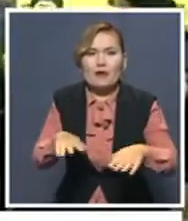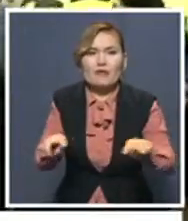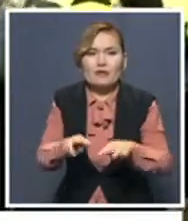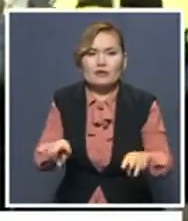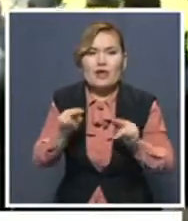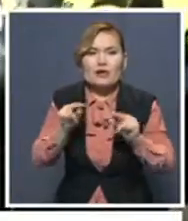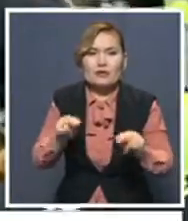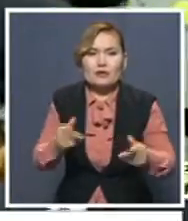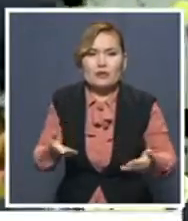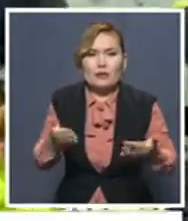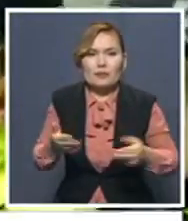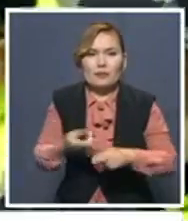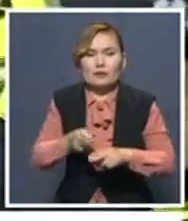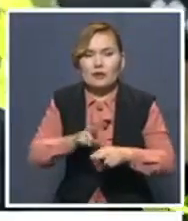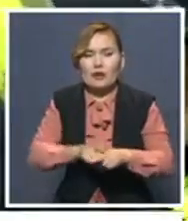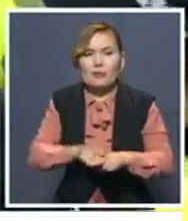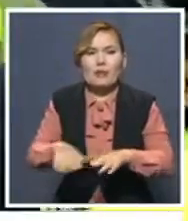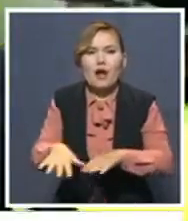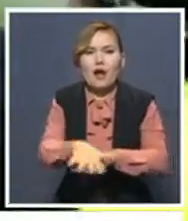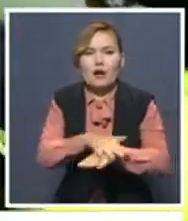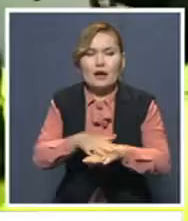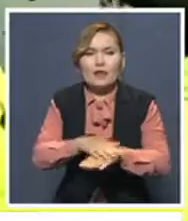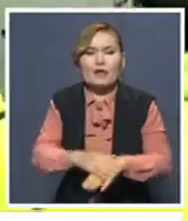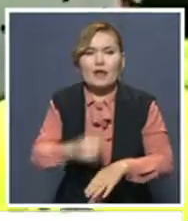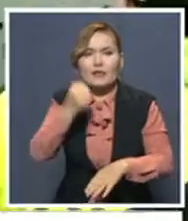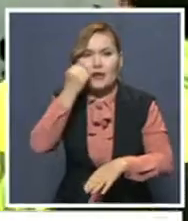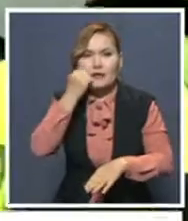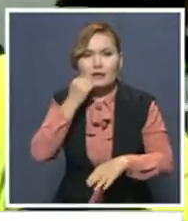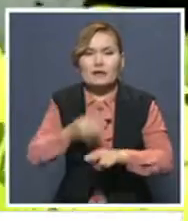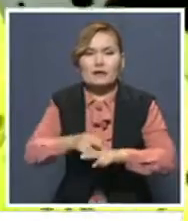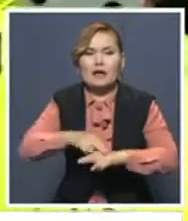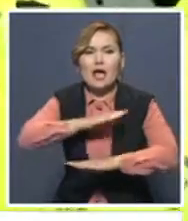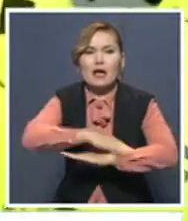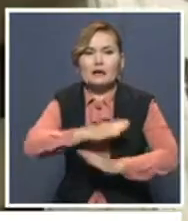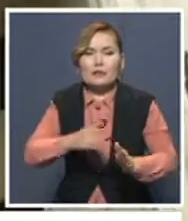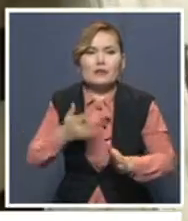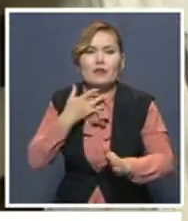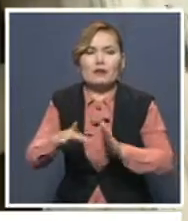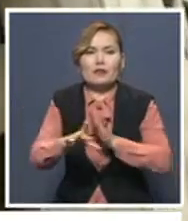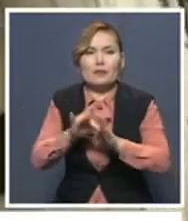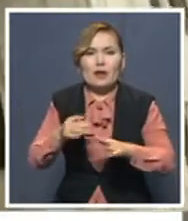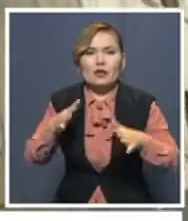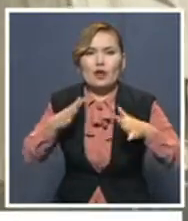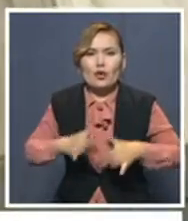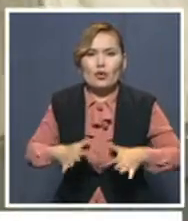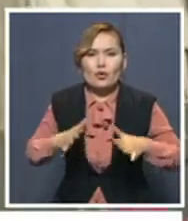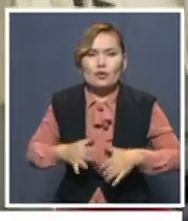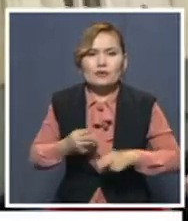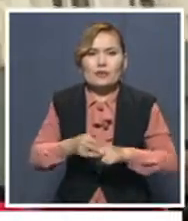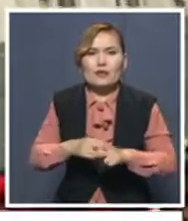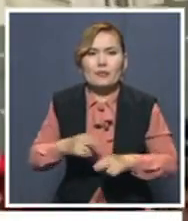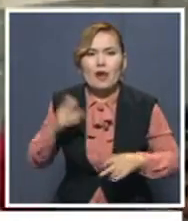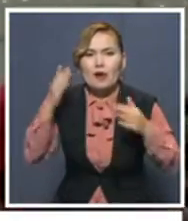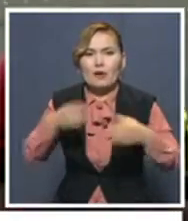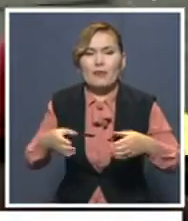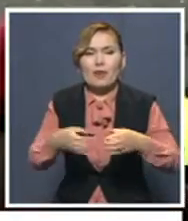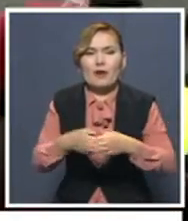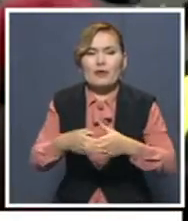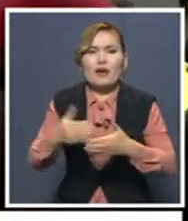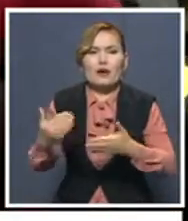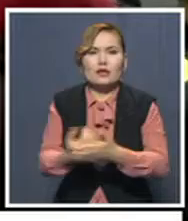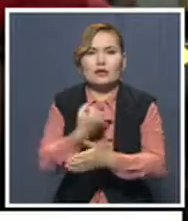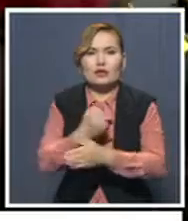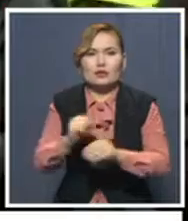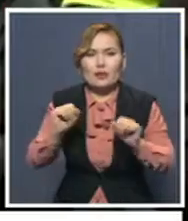жатыр. Оппозицияның ойынша халық ескі тәртіппен дауыс беретін болса, биліктегі грузин арманы партиясы қайтадан жеңіске жетуі